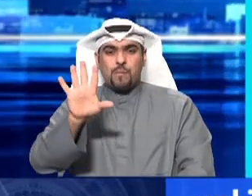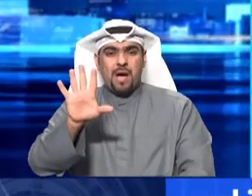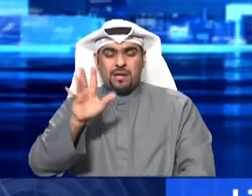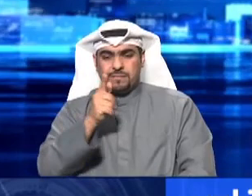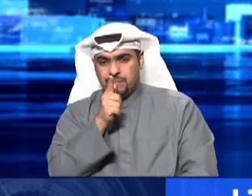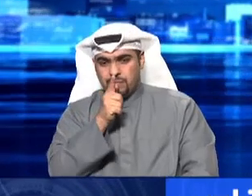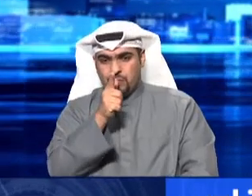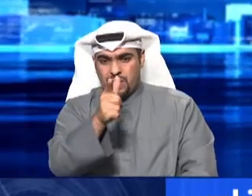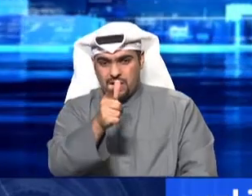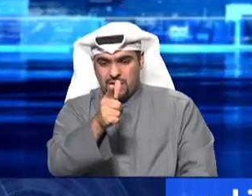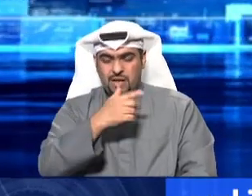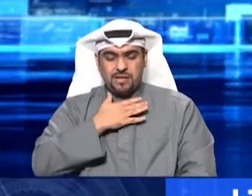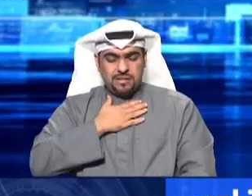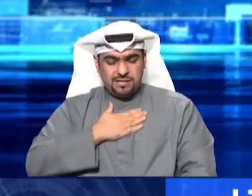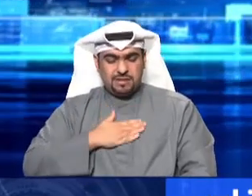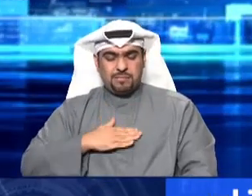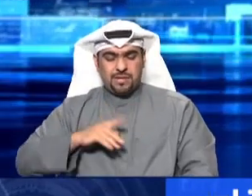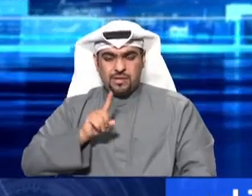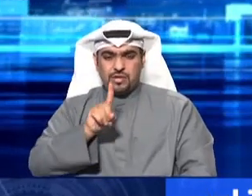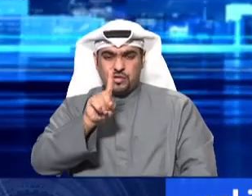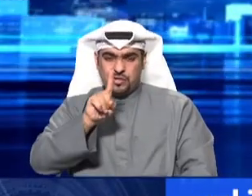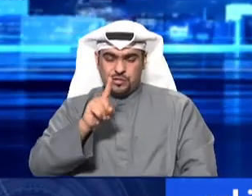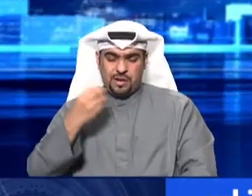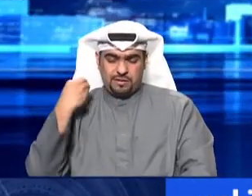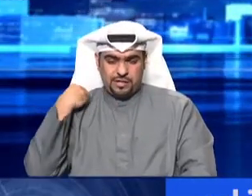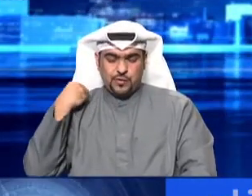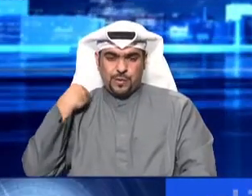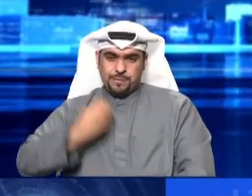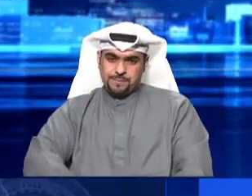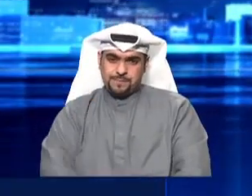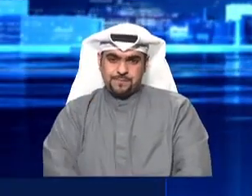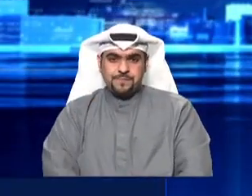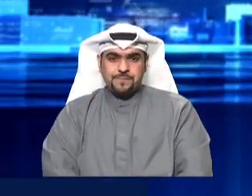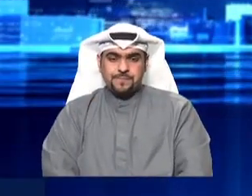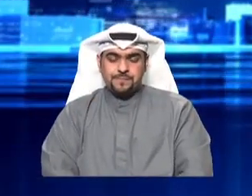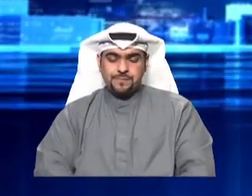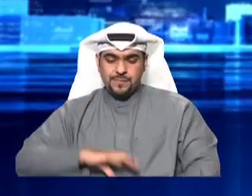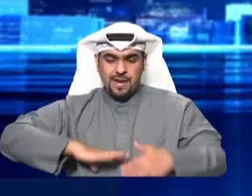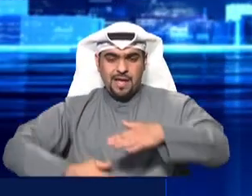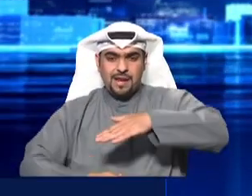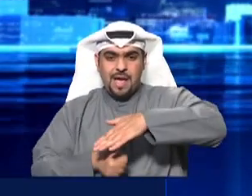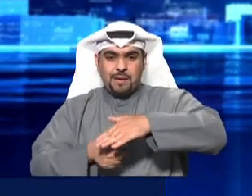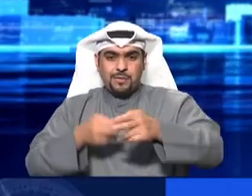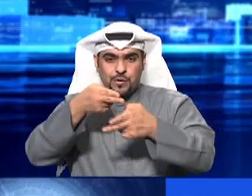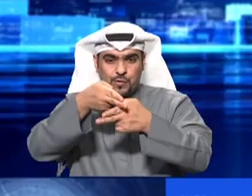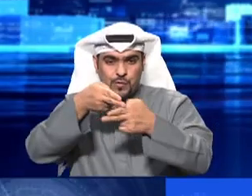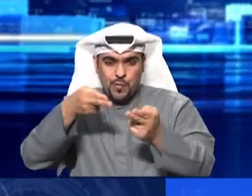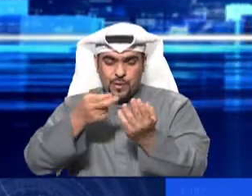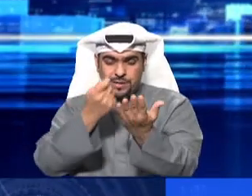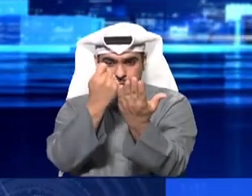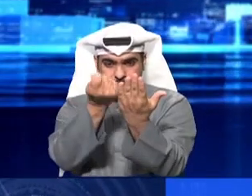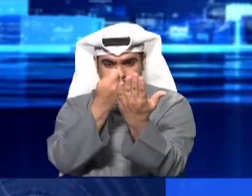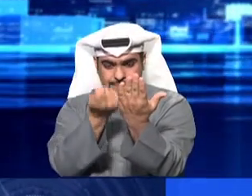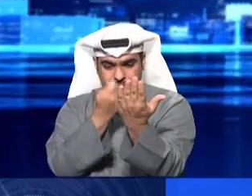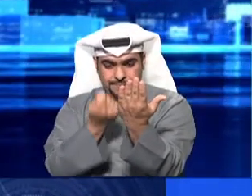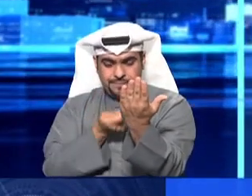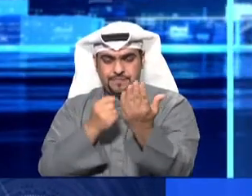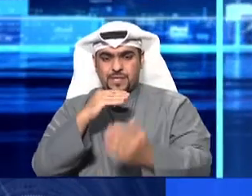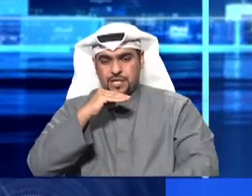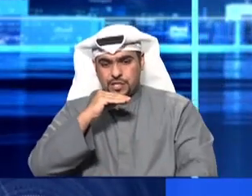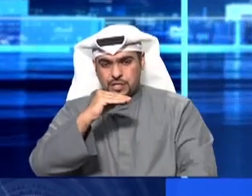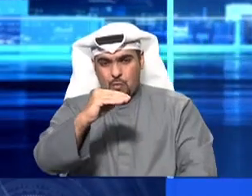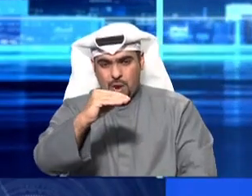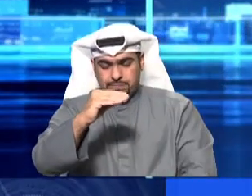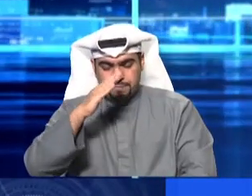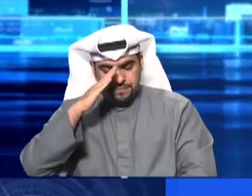الله ولأسرة الفقيد جميل الصبر وحسن العزاء. هذا وقد بعث حضرة صاحب السمو أمير البلاد الشيخ نواف الأحمد